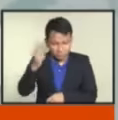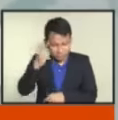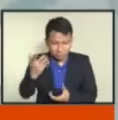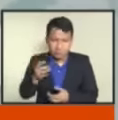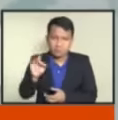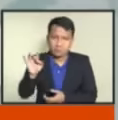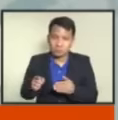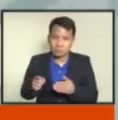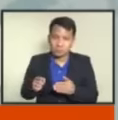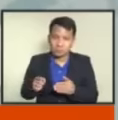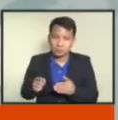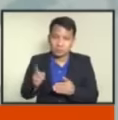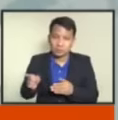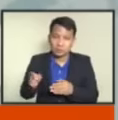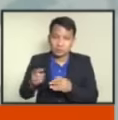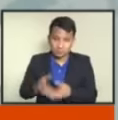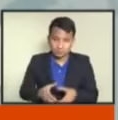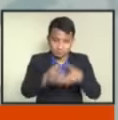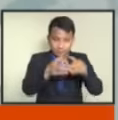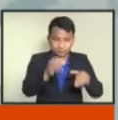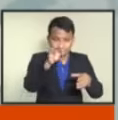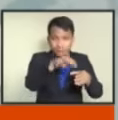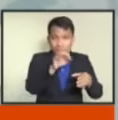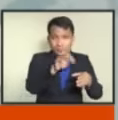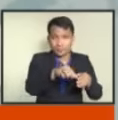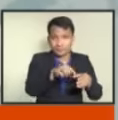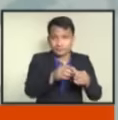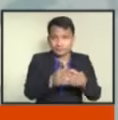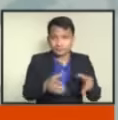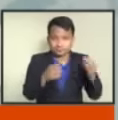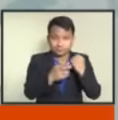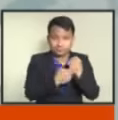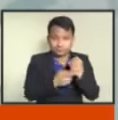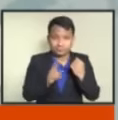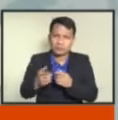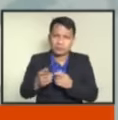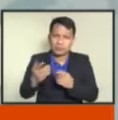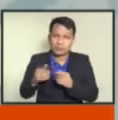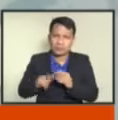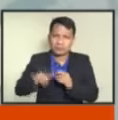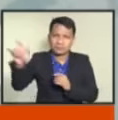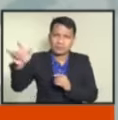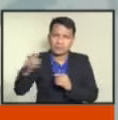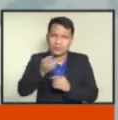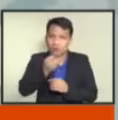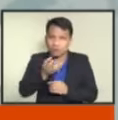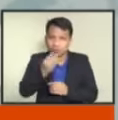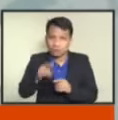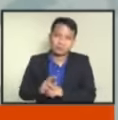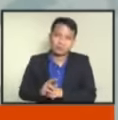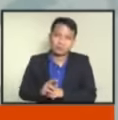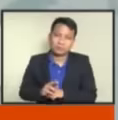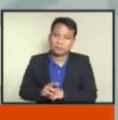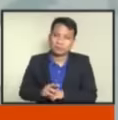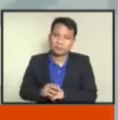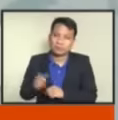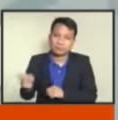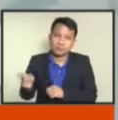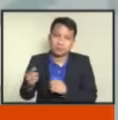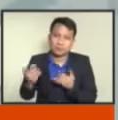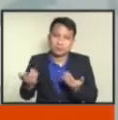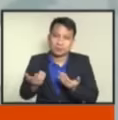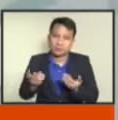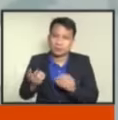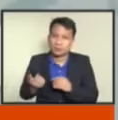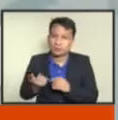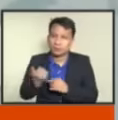mga 8,000 po yun. Yung alkansya ng anak ko, para po yan sa Disney ng anak ko eh. Sa Hong Kong. Disneyland? Opo. Bukod pa po sa ano